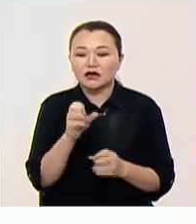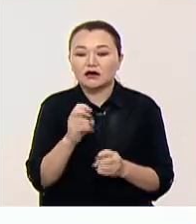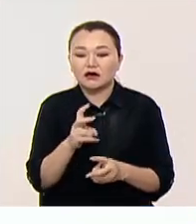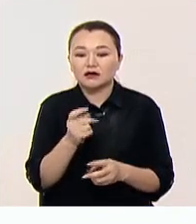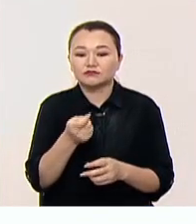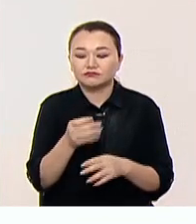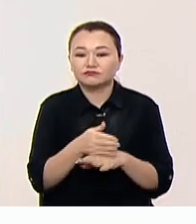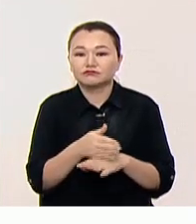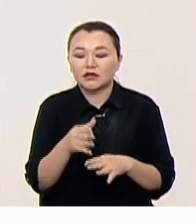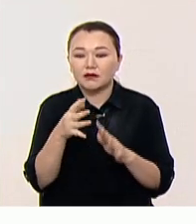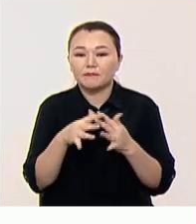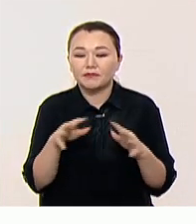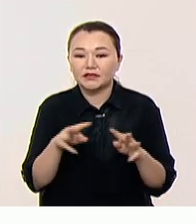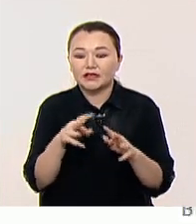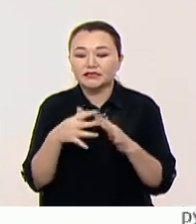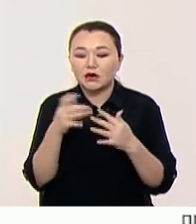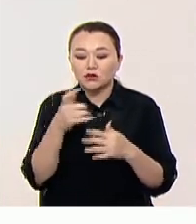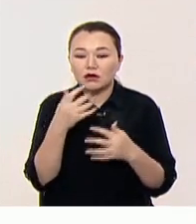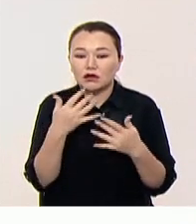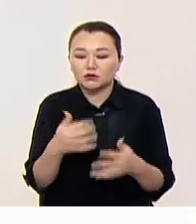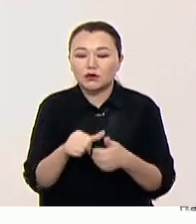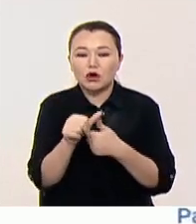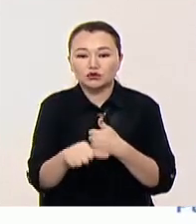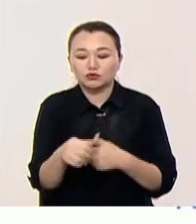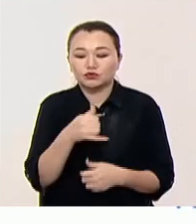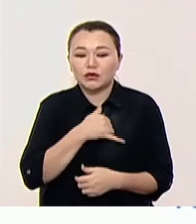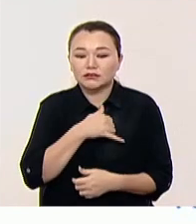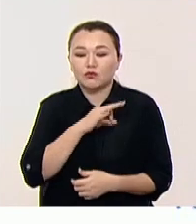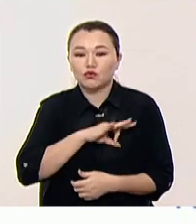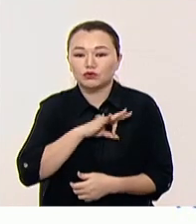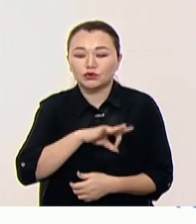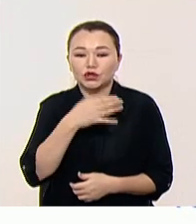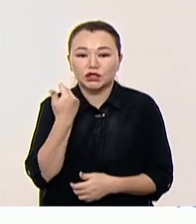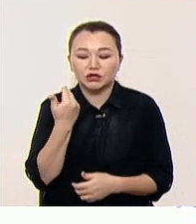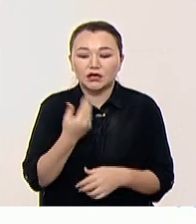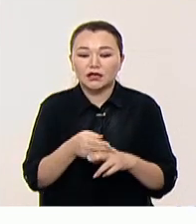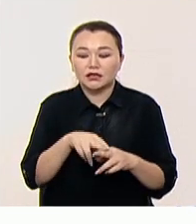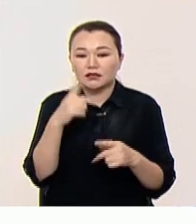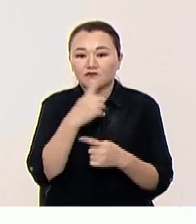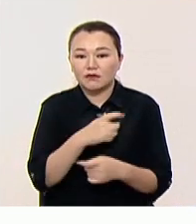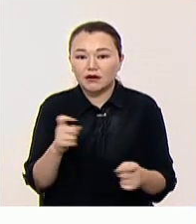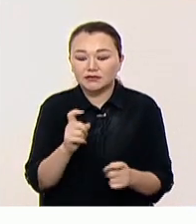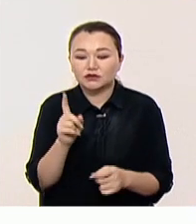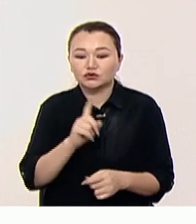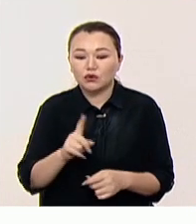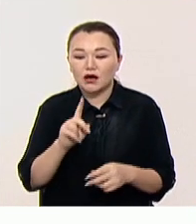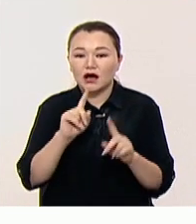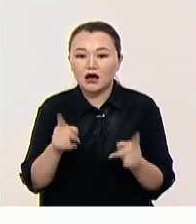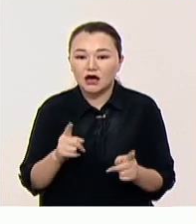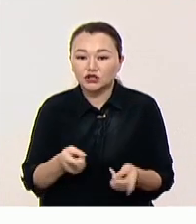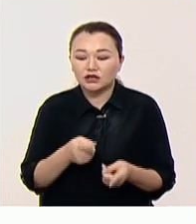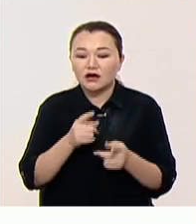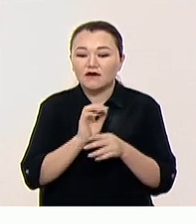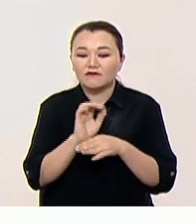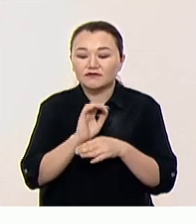отмечают в Минсельхозе, особым спросом в нашей стране не пользуется. При этом информация, что неограниченный